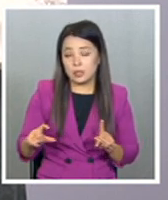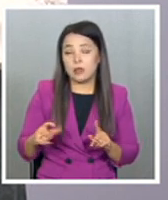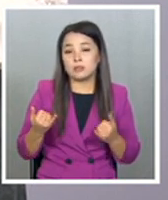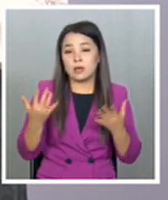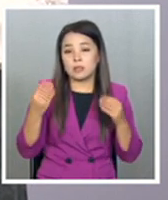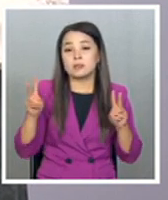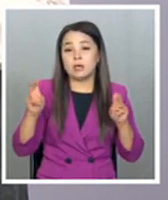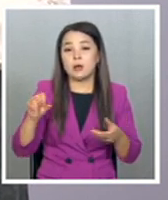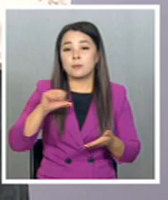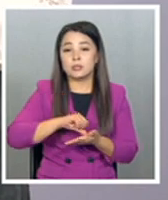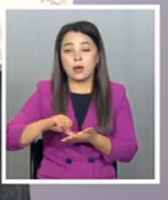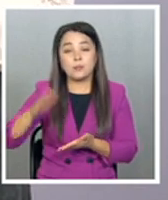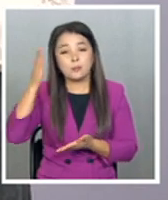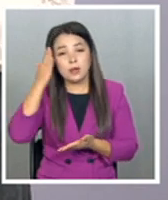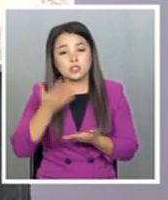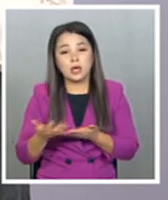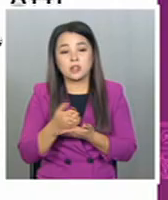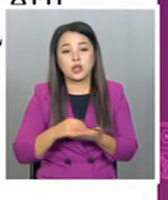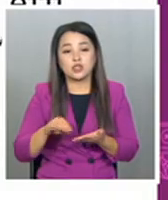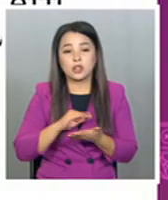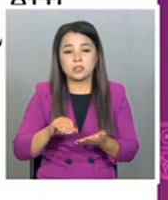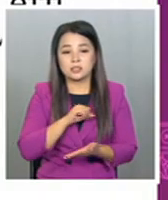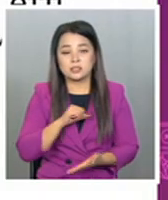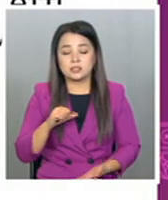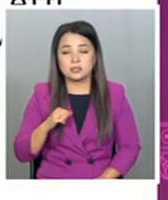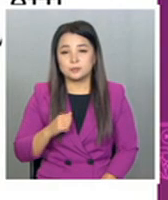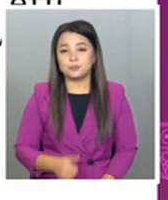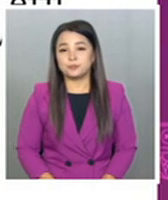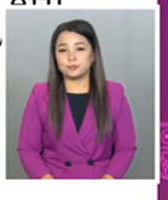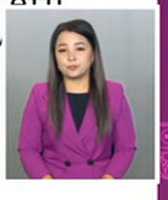тақырыпқа қатысты пікірлерді теріп жазыңыздар.